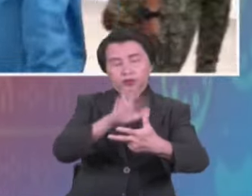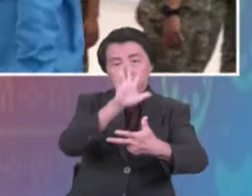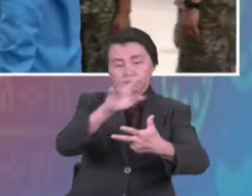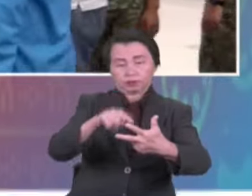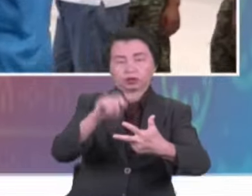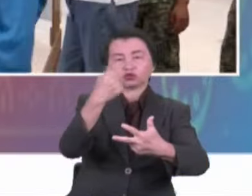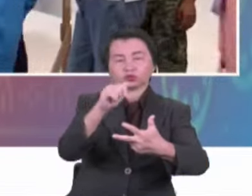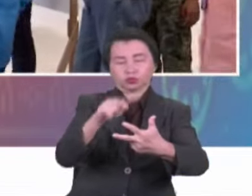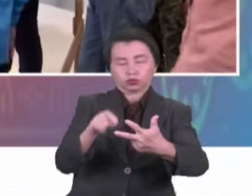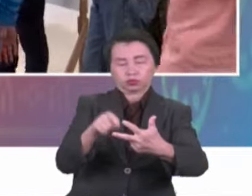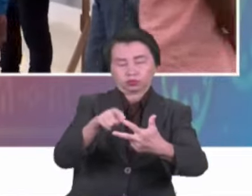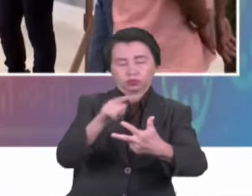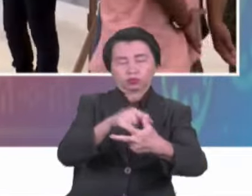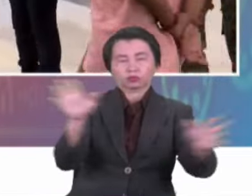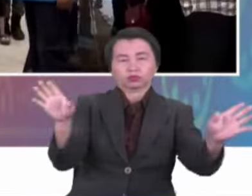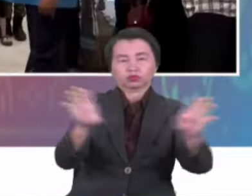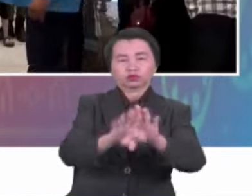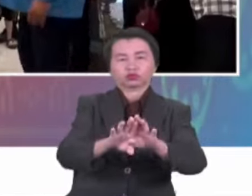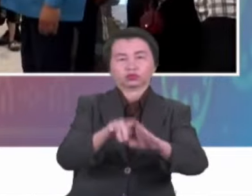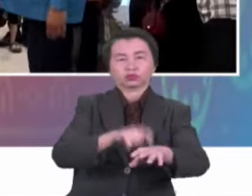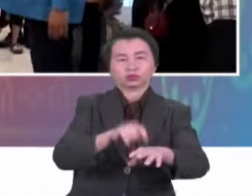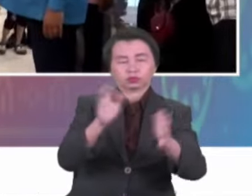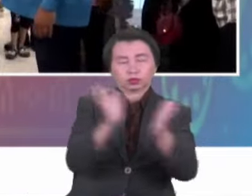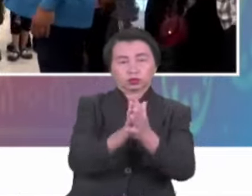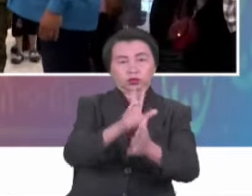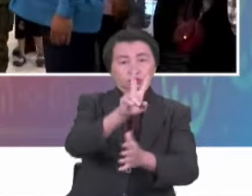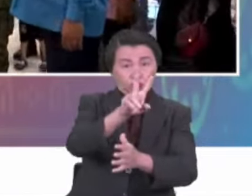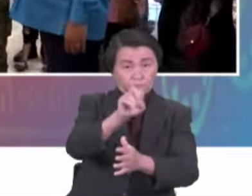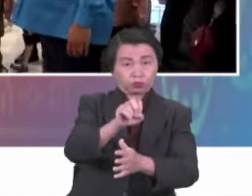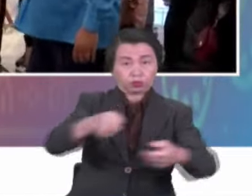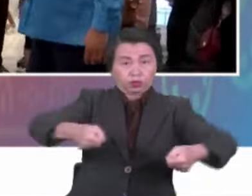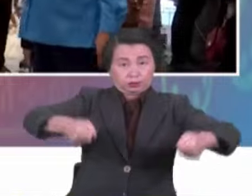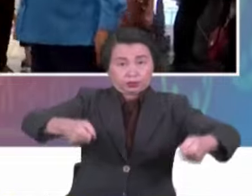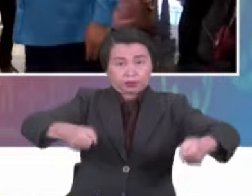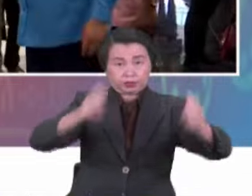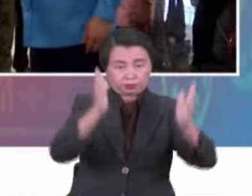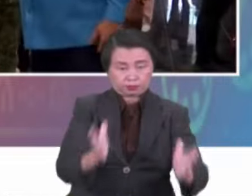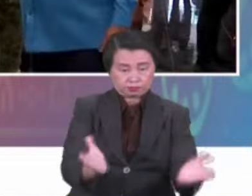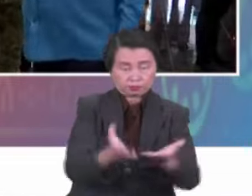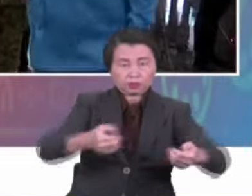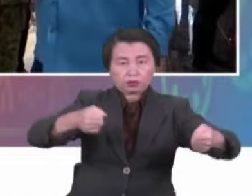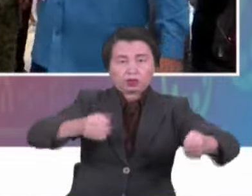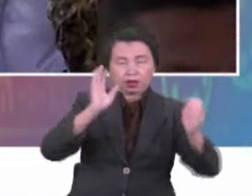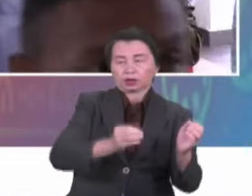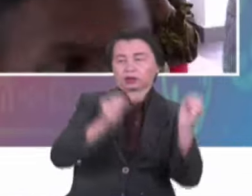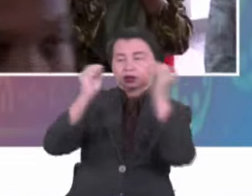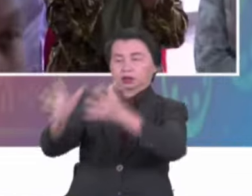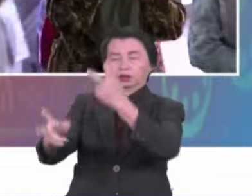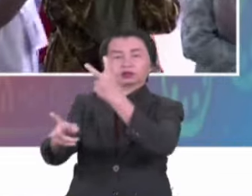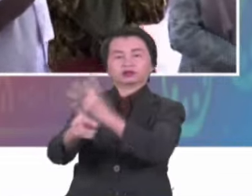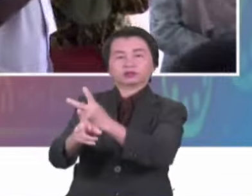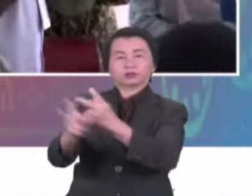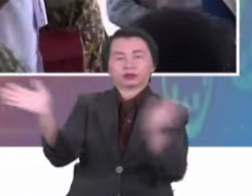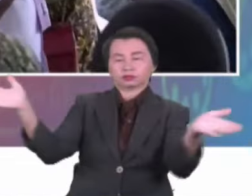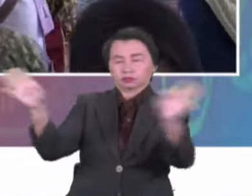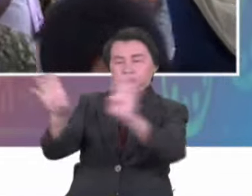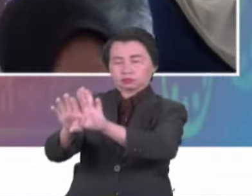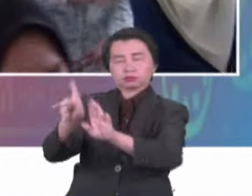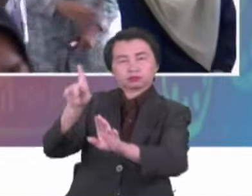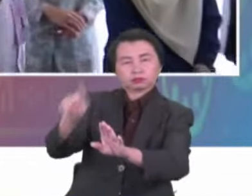ini setelah ditutup pada jam 5 petang tadi, kita akan hantar ke lokap IPD Port Eason lah. Di sana kita akan